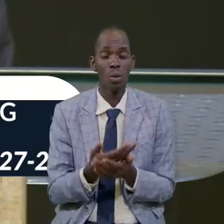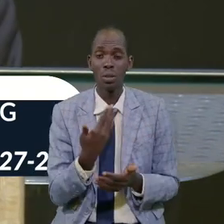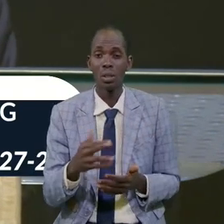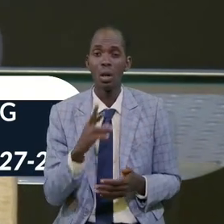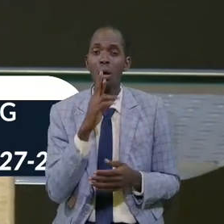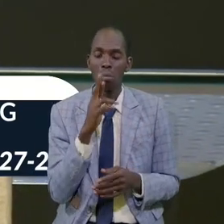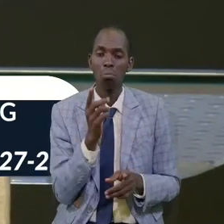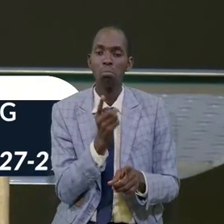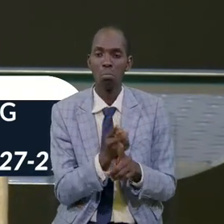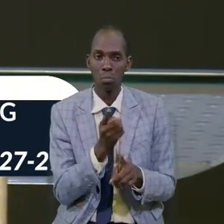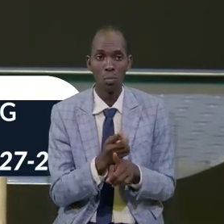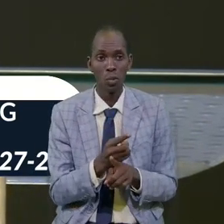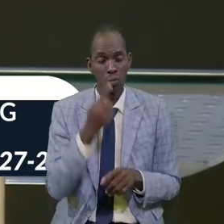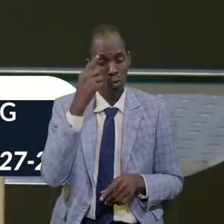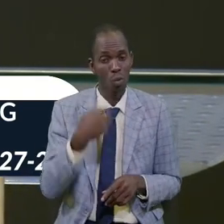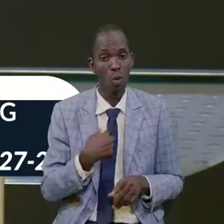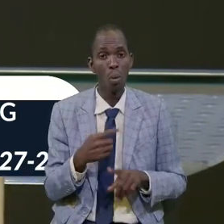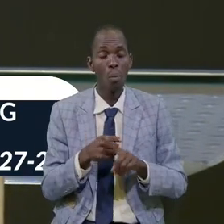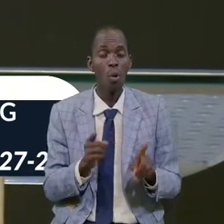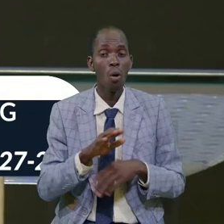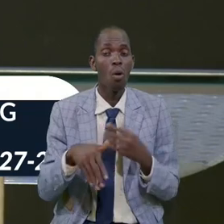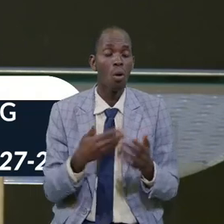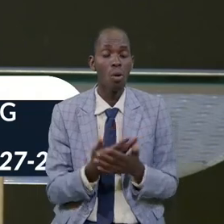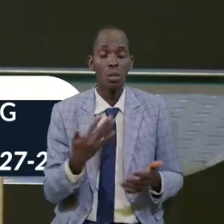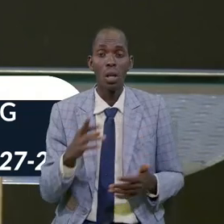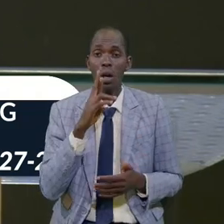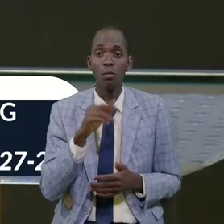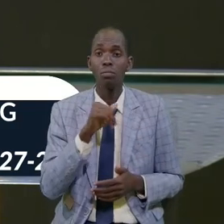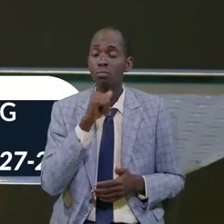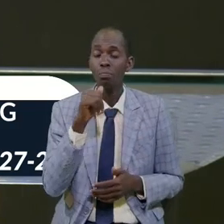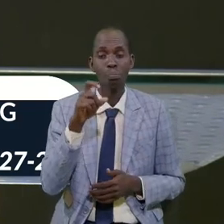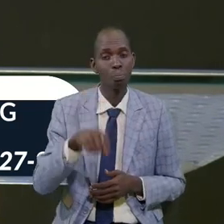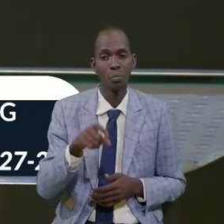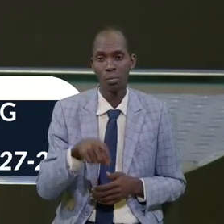est permis, mais tout n'est pas utile.